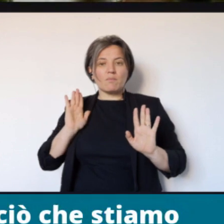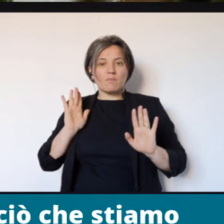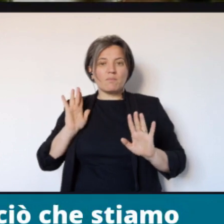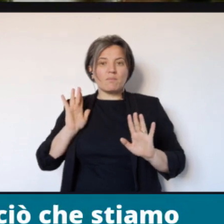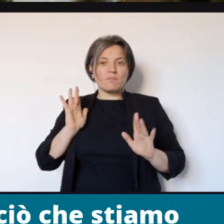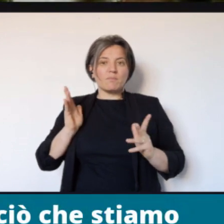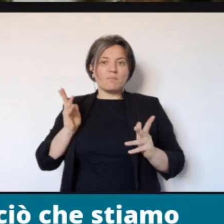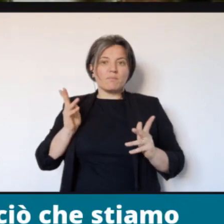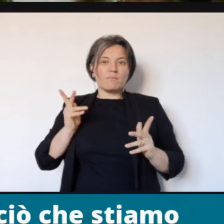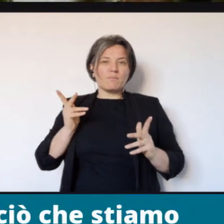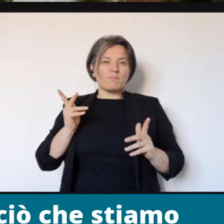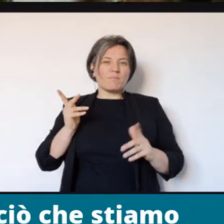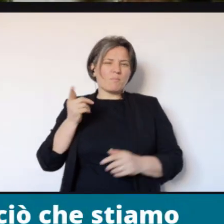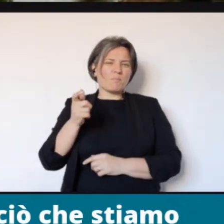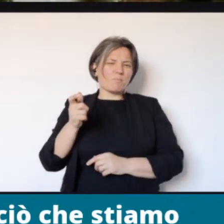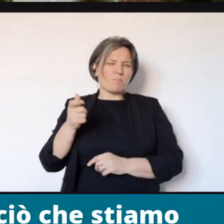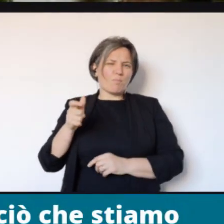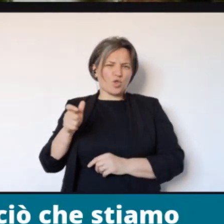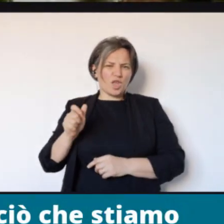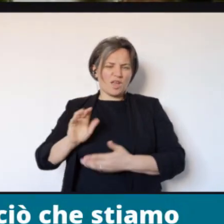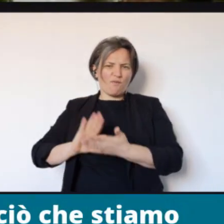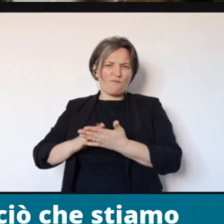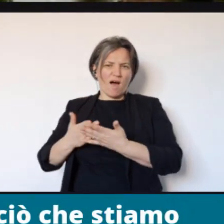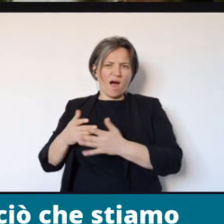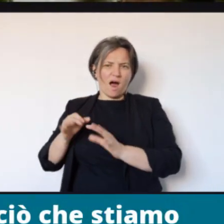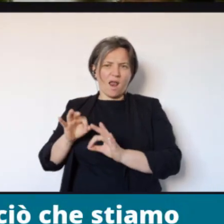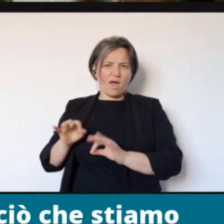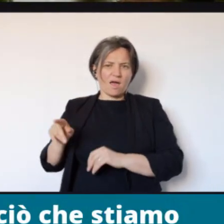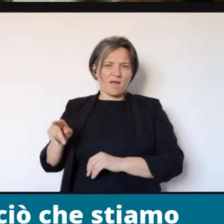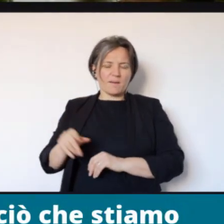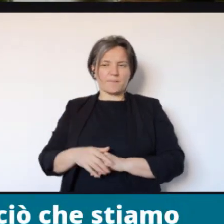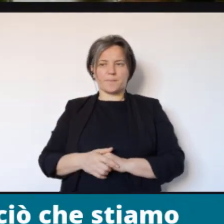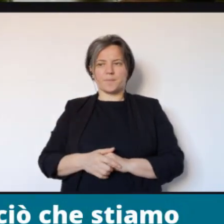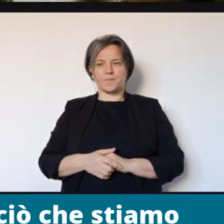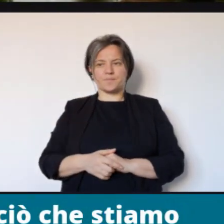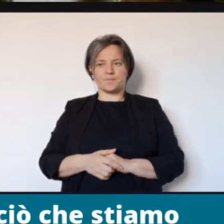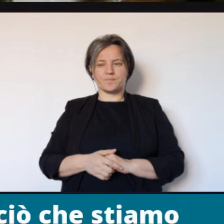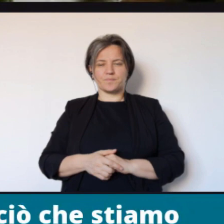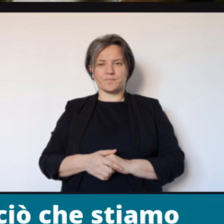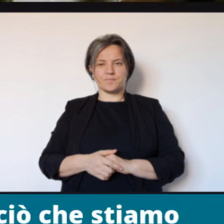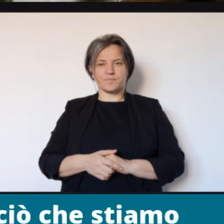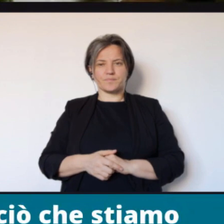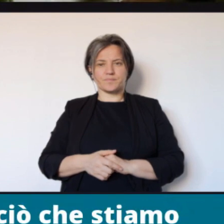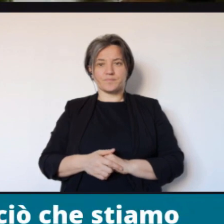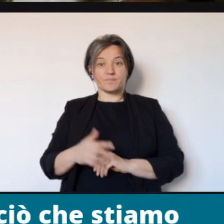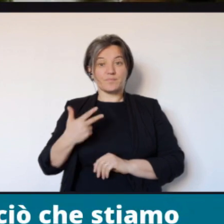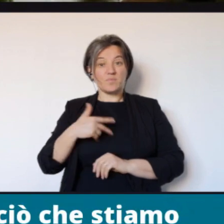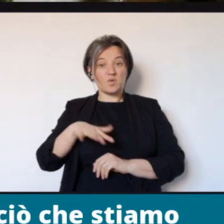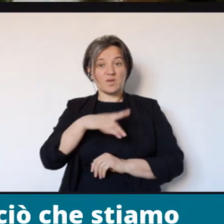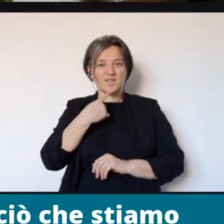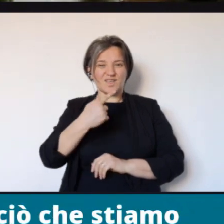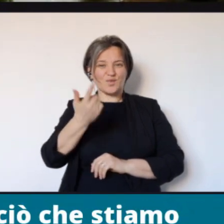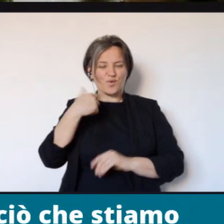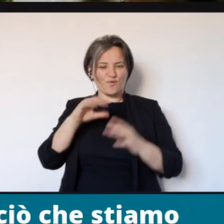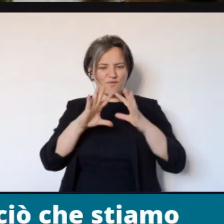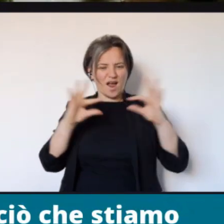il valore del lavoro nella società del non sarà tutto come prima